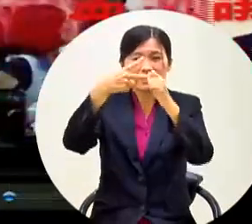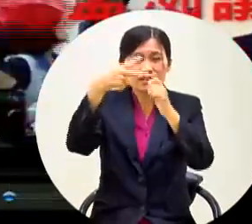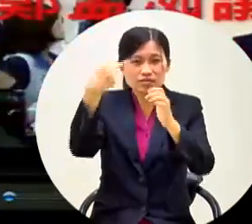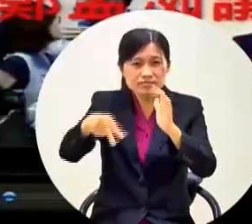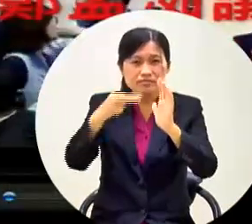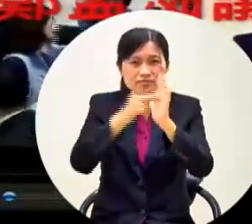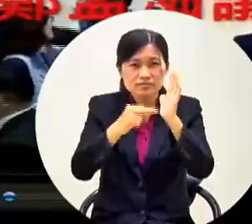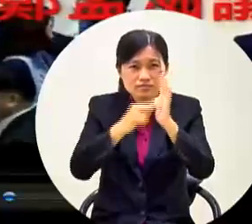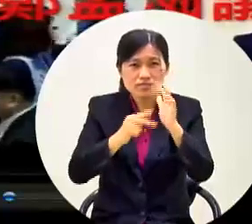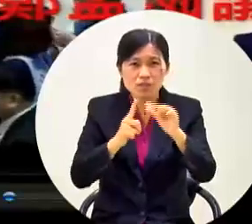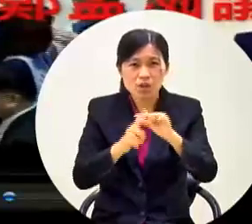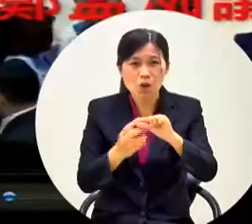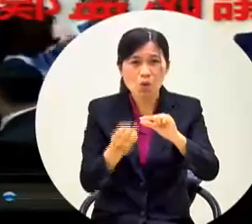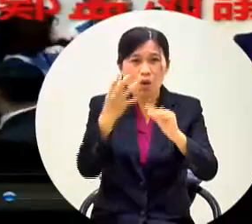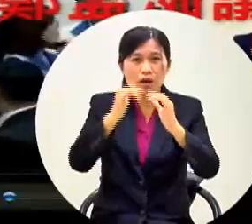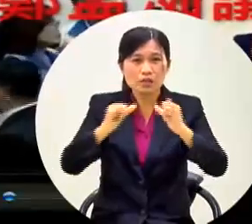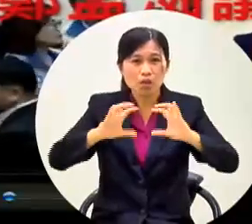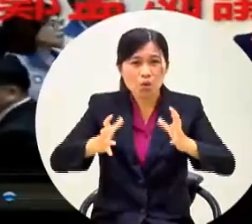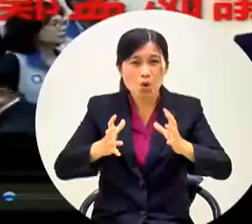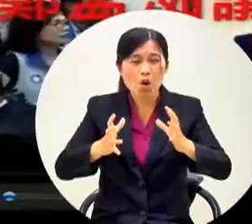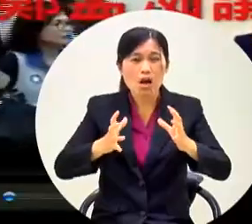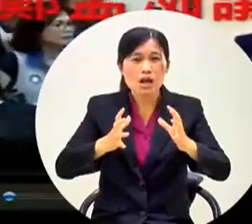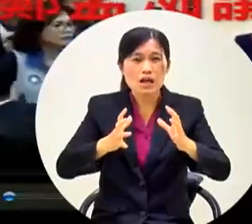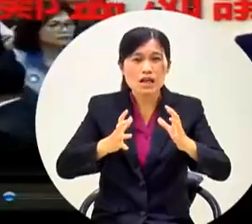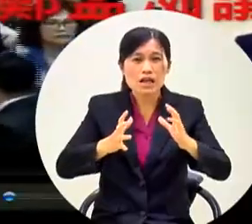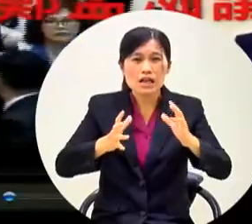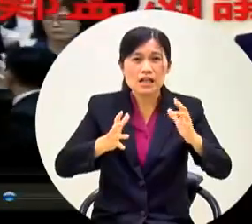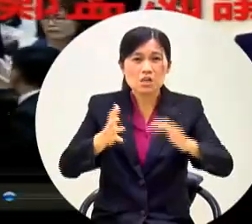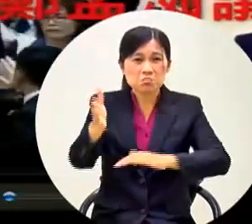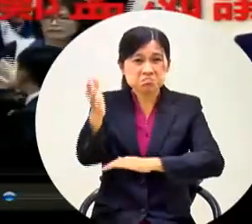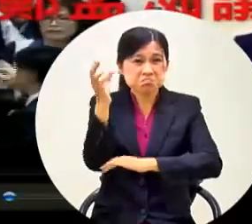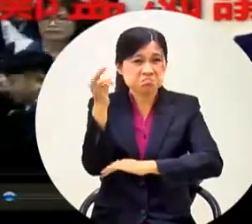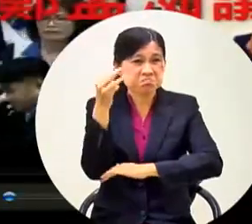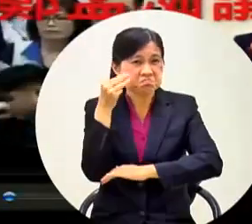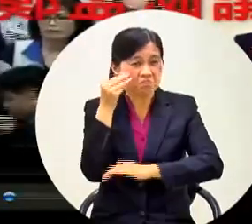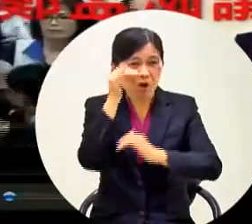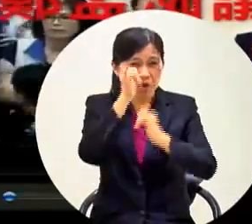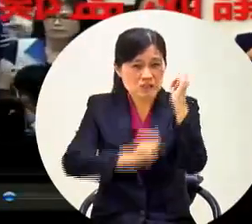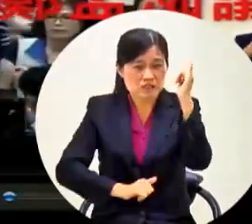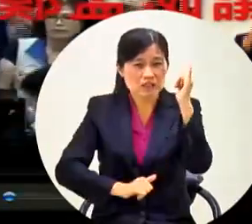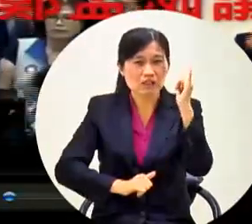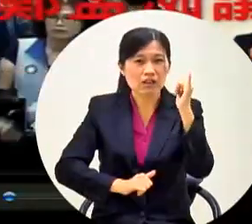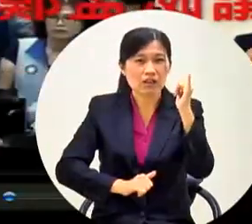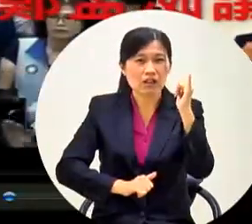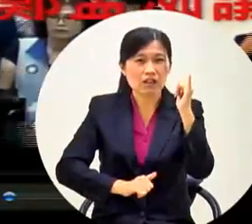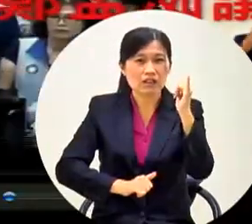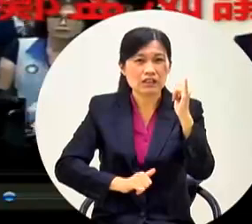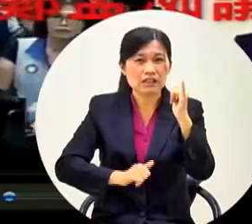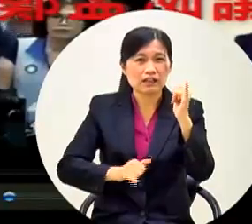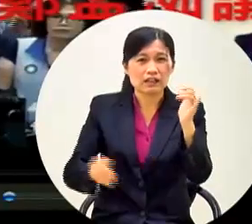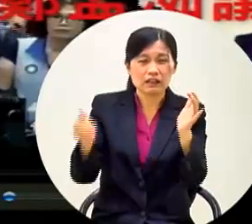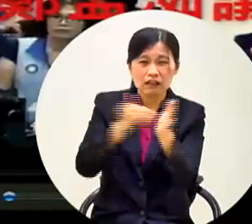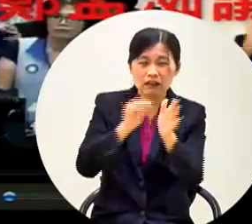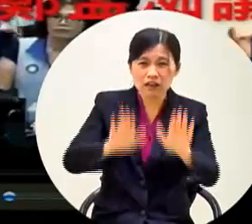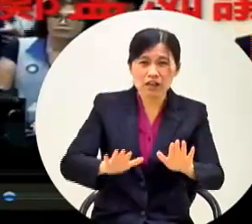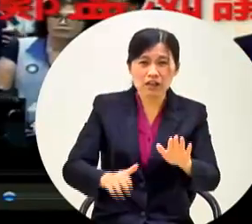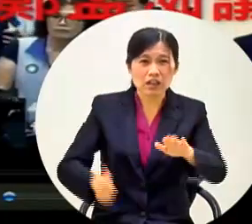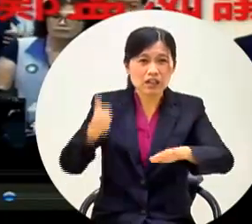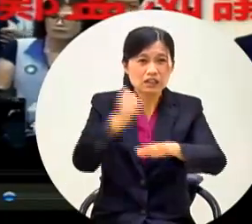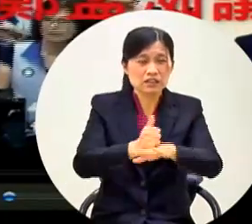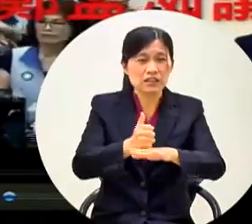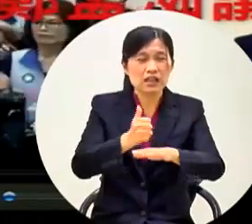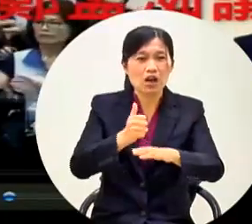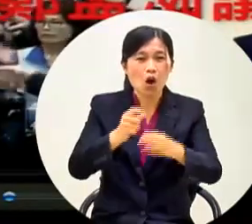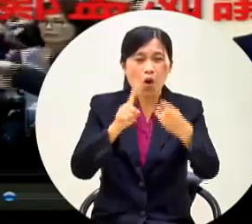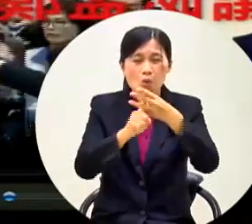上，包括王金平院长担任立法院长数十年，甚至在爆